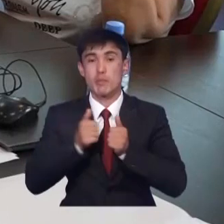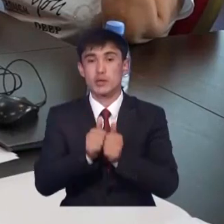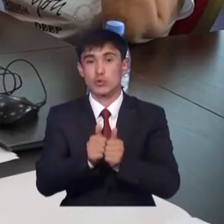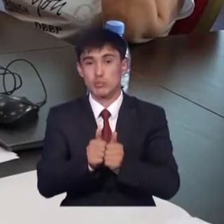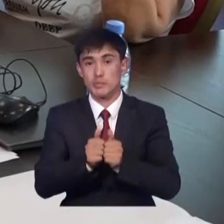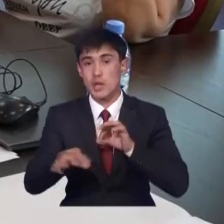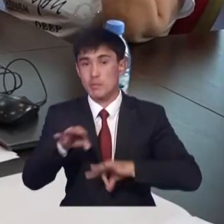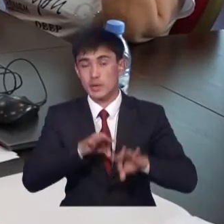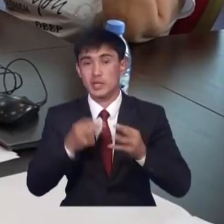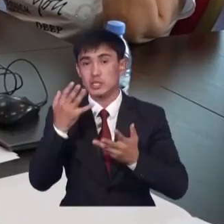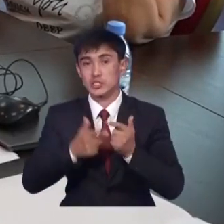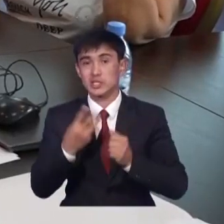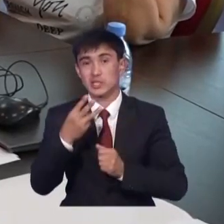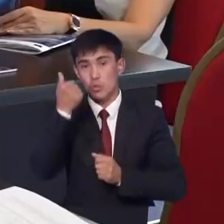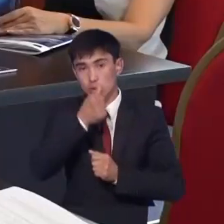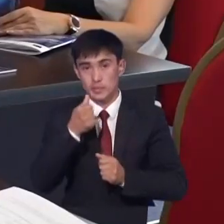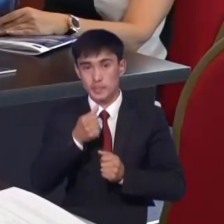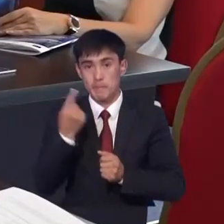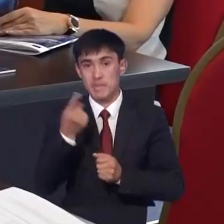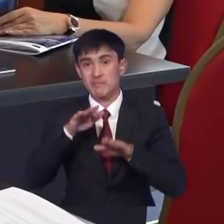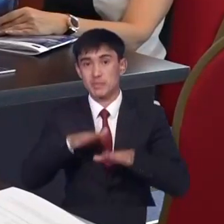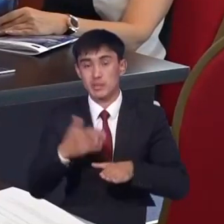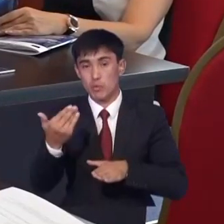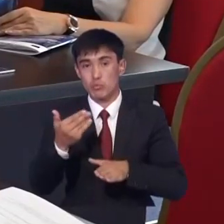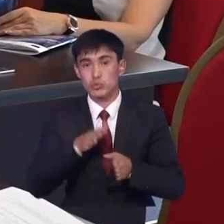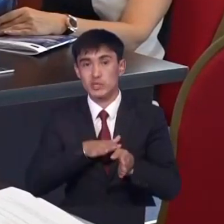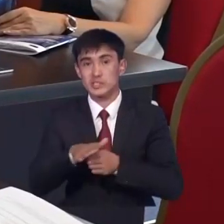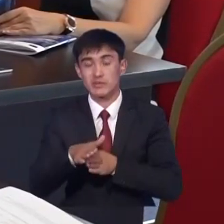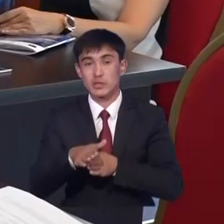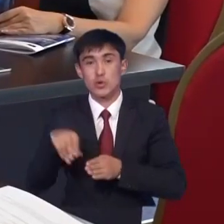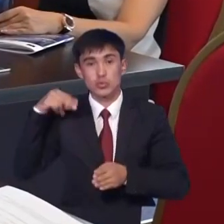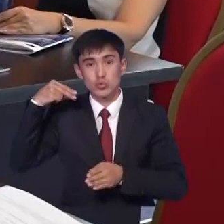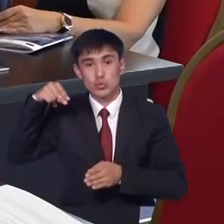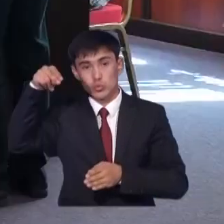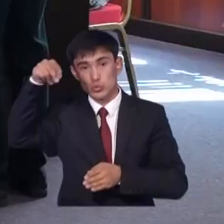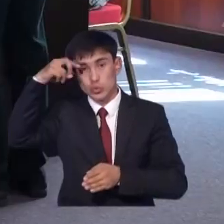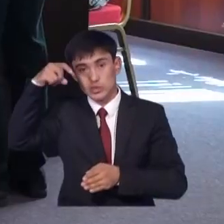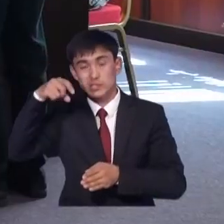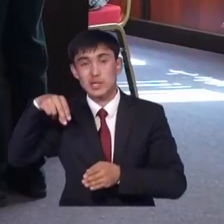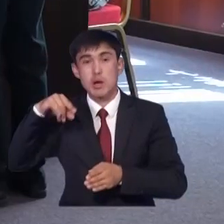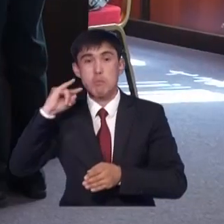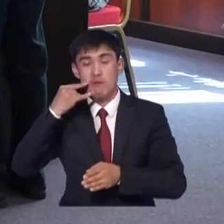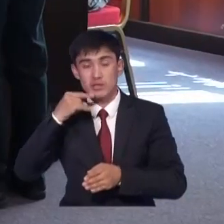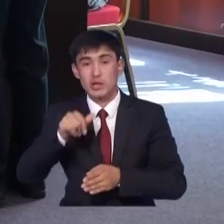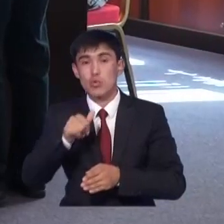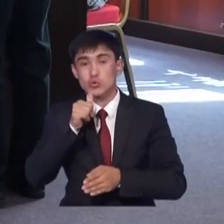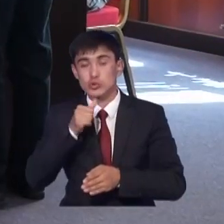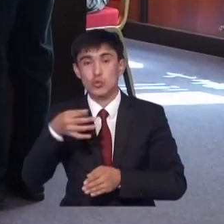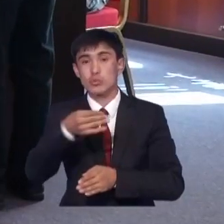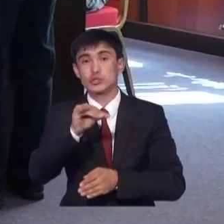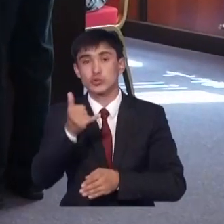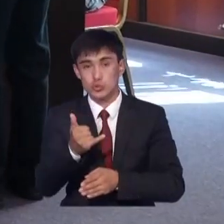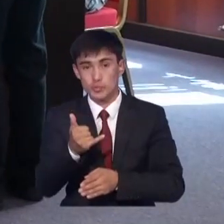международными партнерами. Проект рассчитан на 3 года. На первом этапе он будет реализован в Туркестанской, Павлодарской, Кустанайской и области